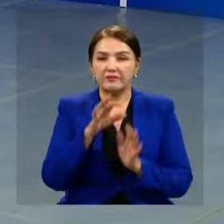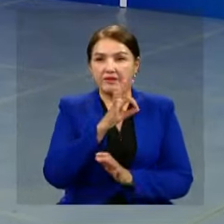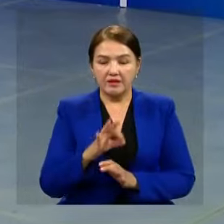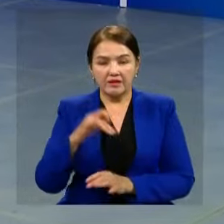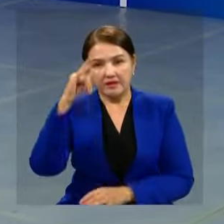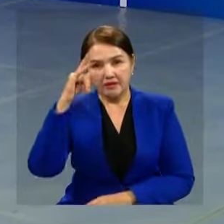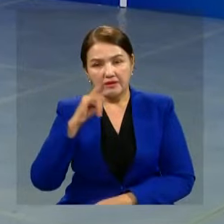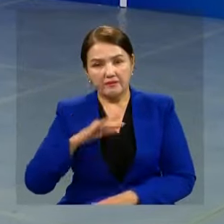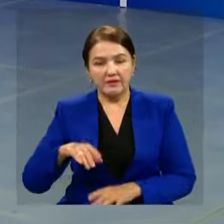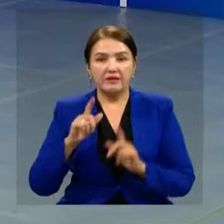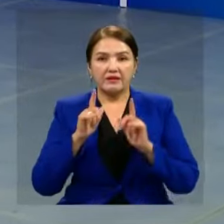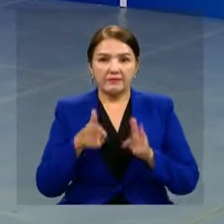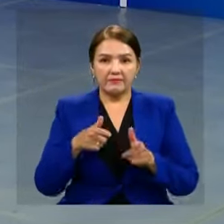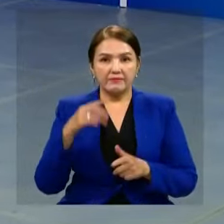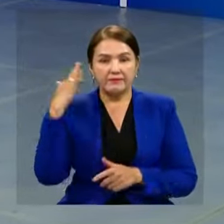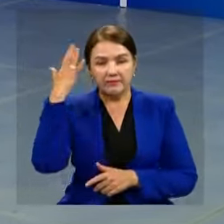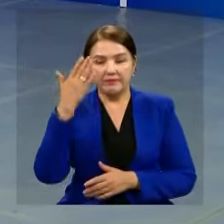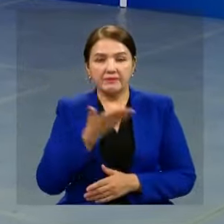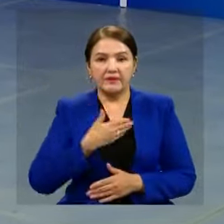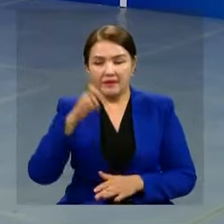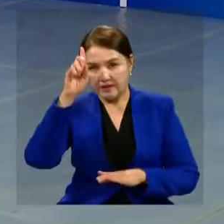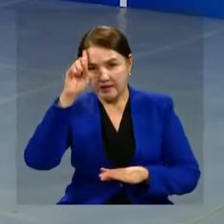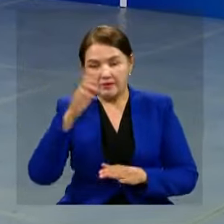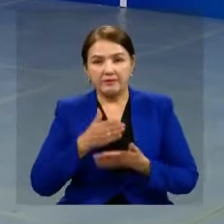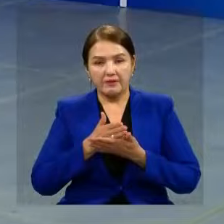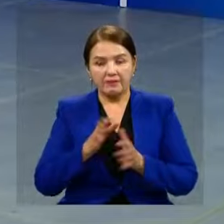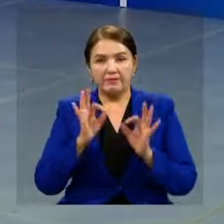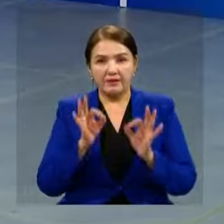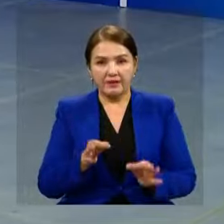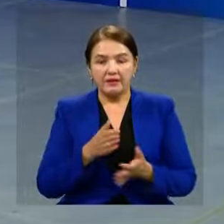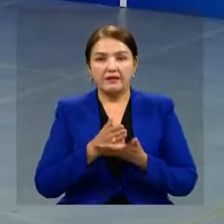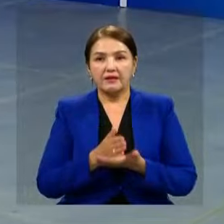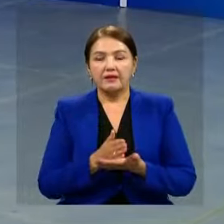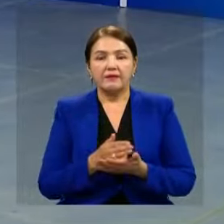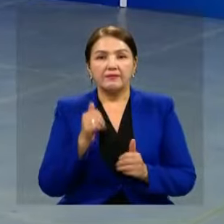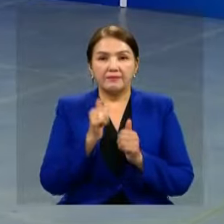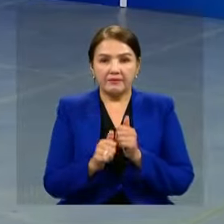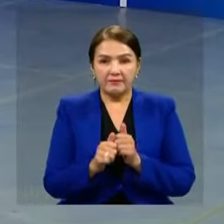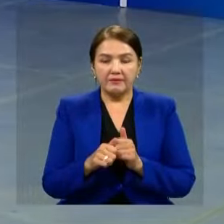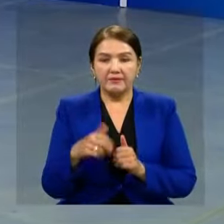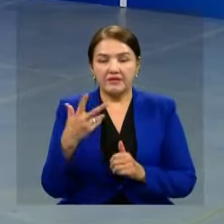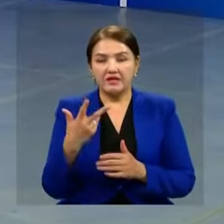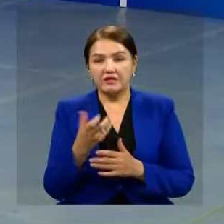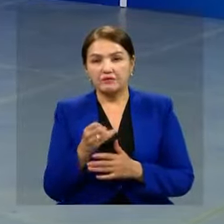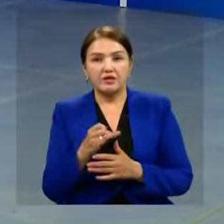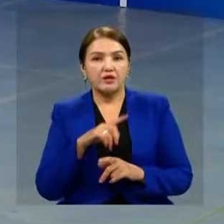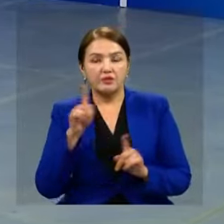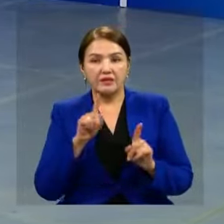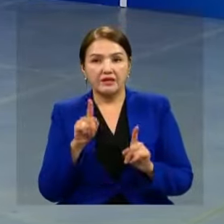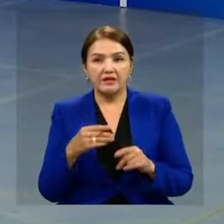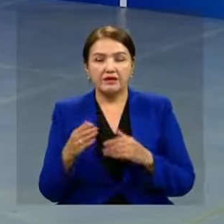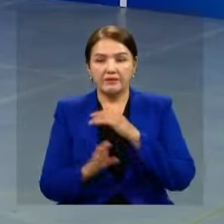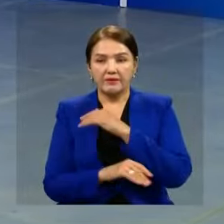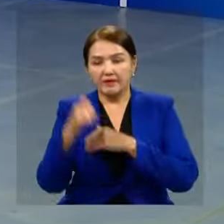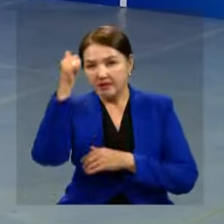70% казахстанцев согласны с мнением, что наше государство движется в правильном направлении. В частности, треть респондентов отметила, что за